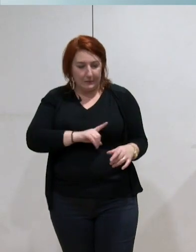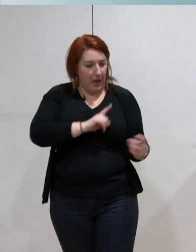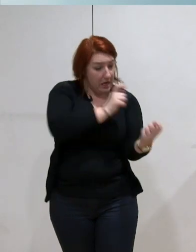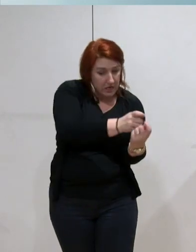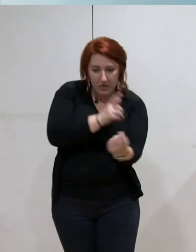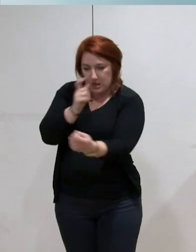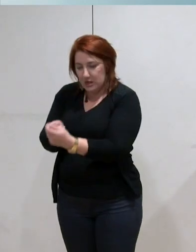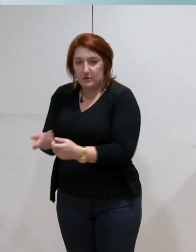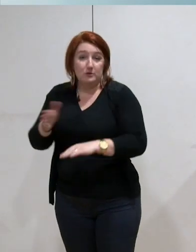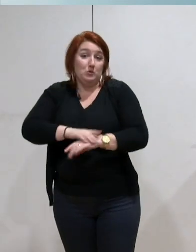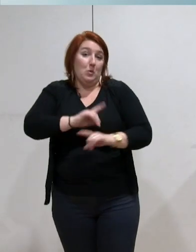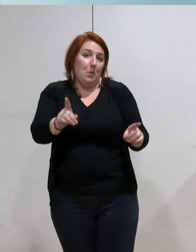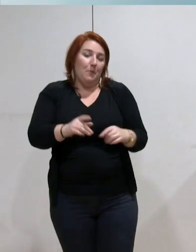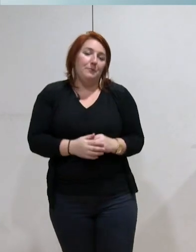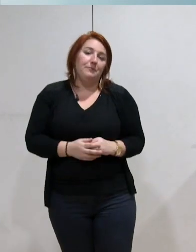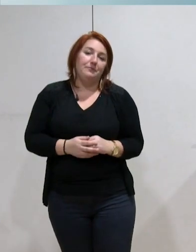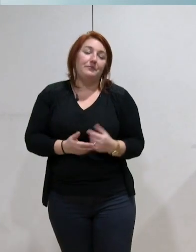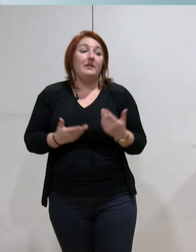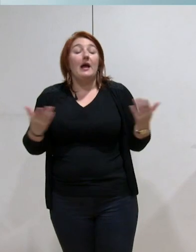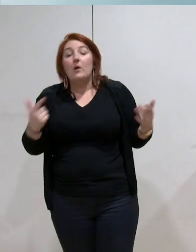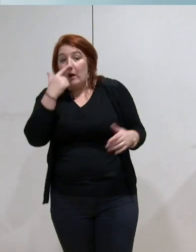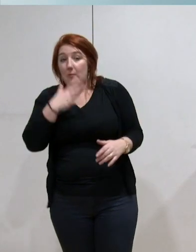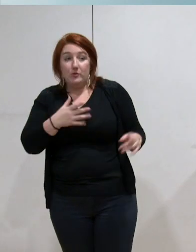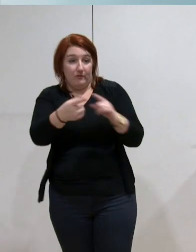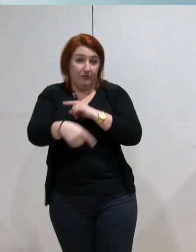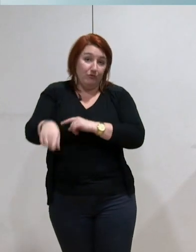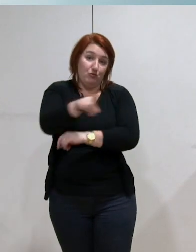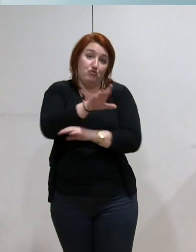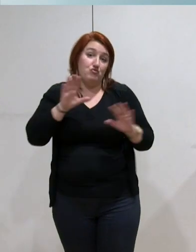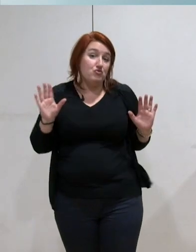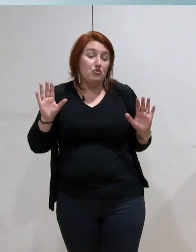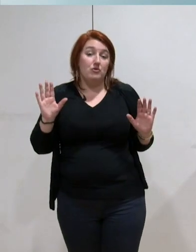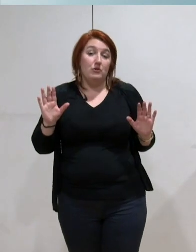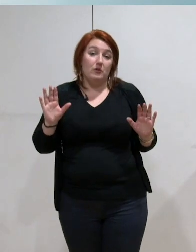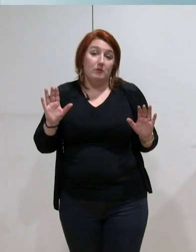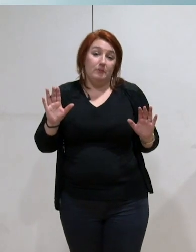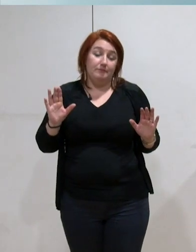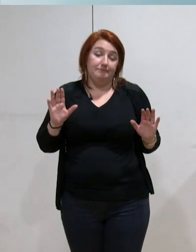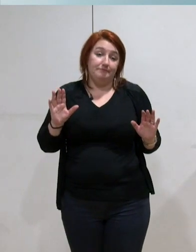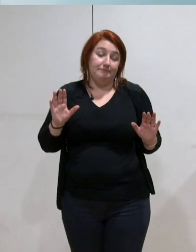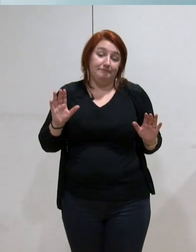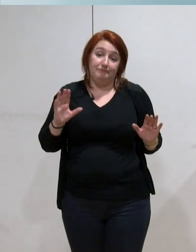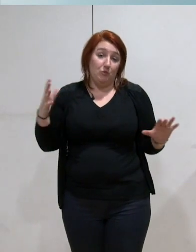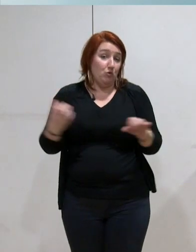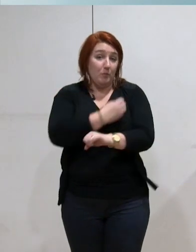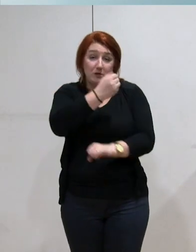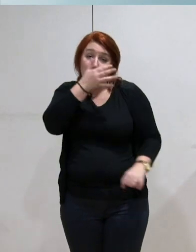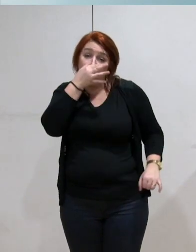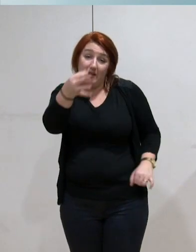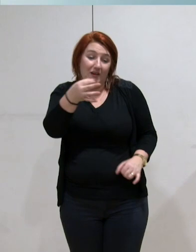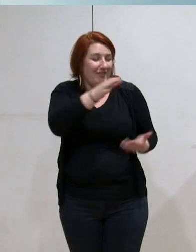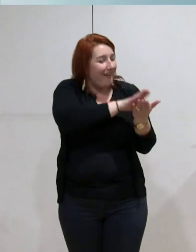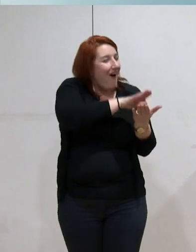le cas alors vous avez à mon avis manquer là une occasion d'appliquer à la fois plusieurs de vos